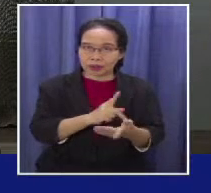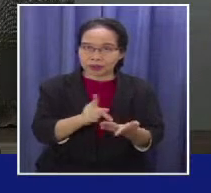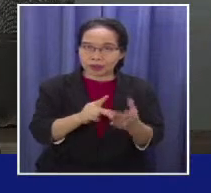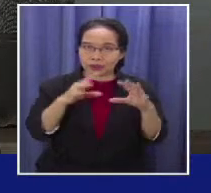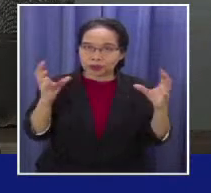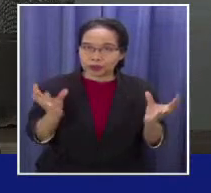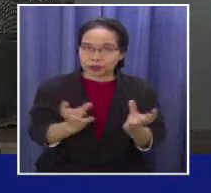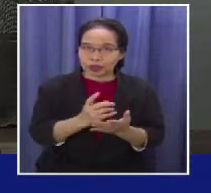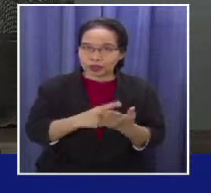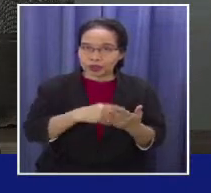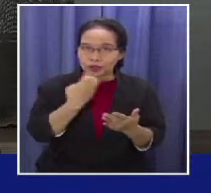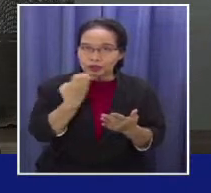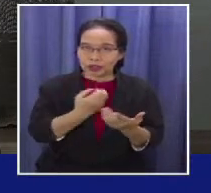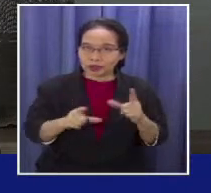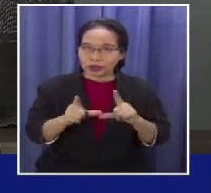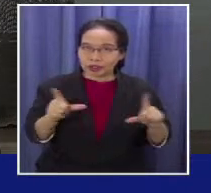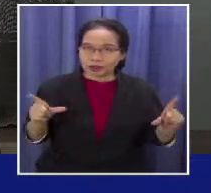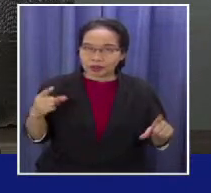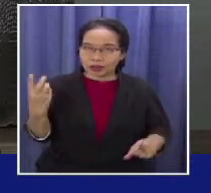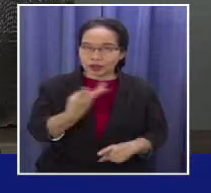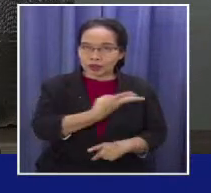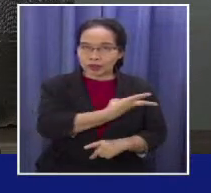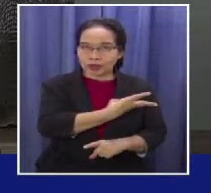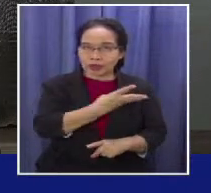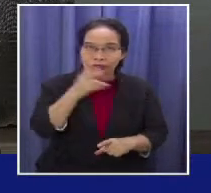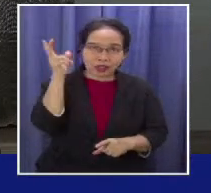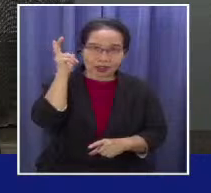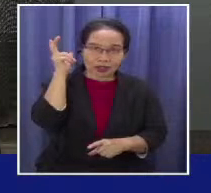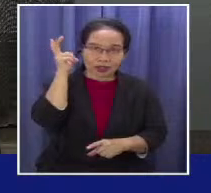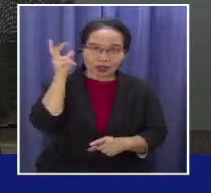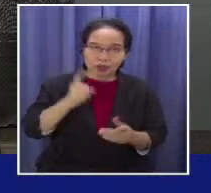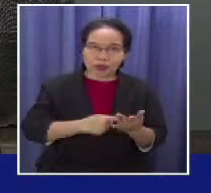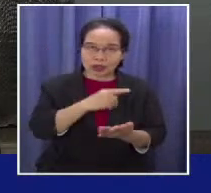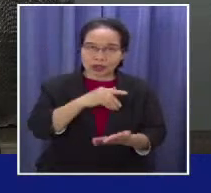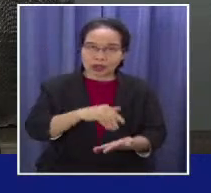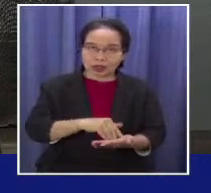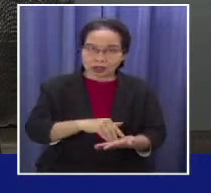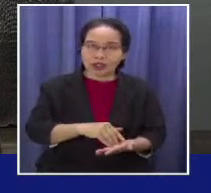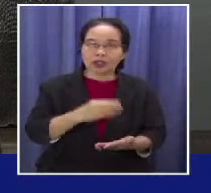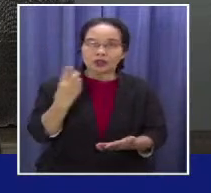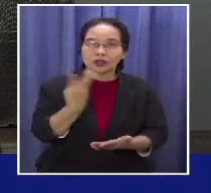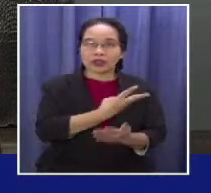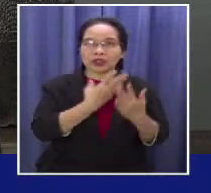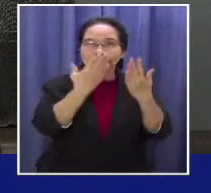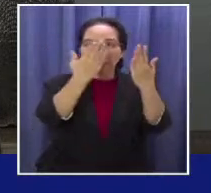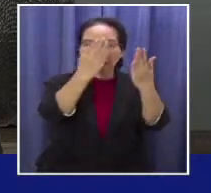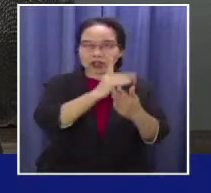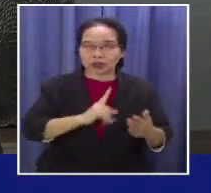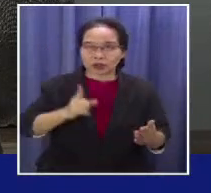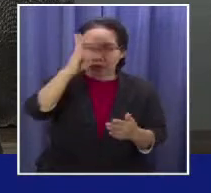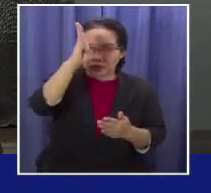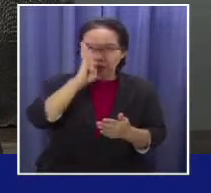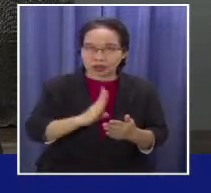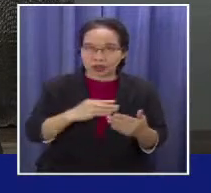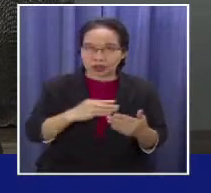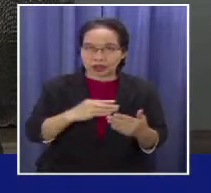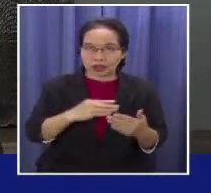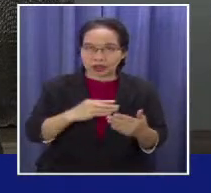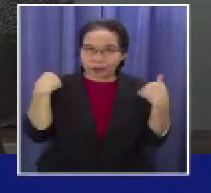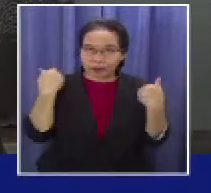daigdig at anumang pong lengguwahe po. Yahoo. Ebio sɛdeɛ bɔkrom mmarasetie biara mote